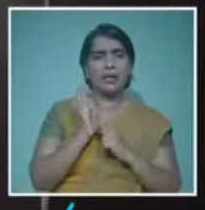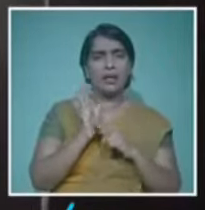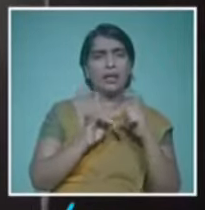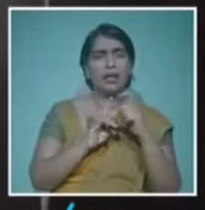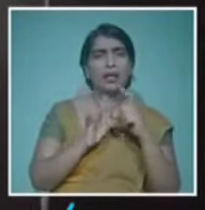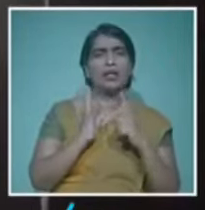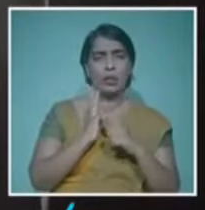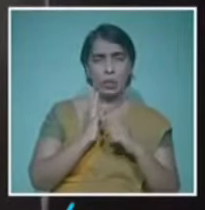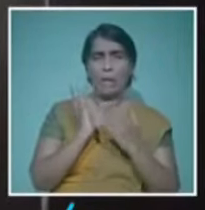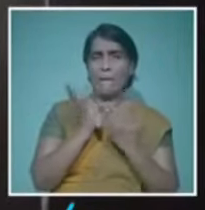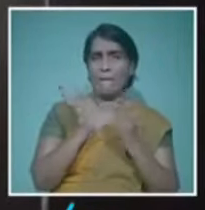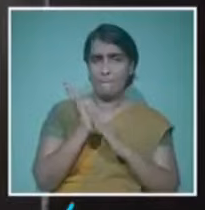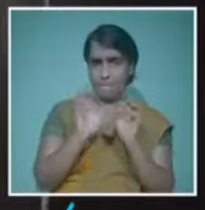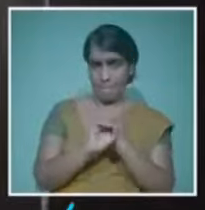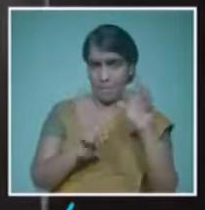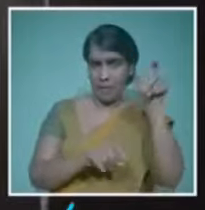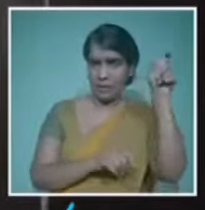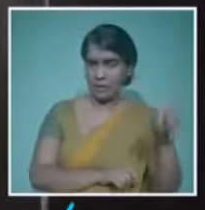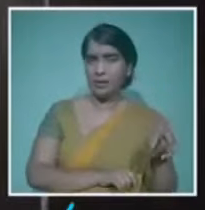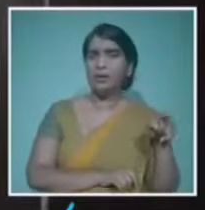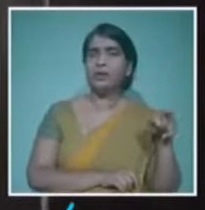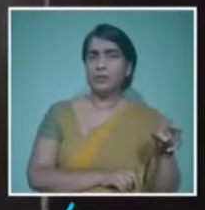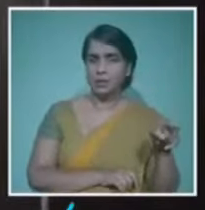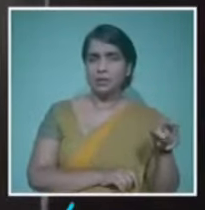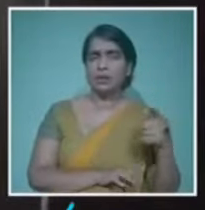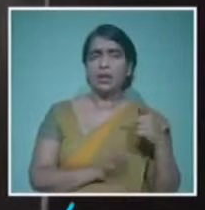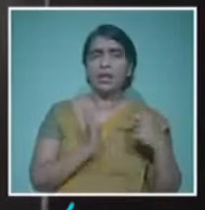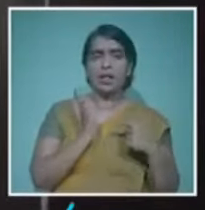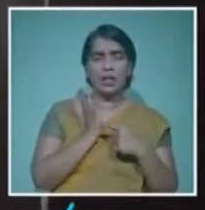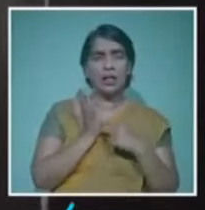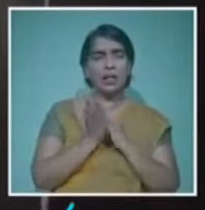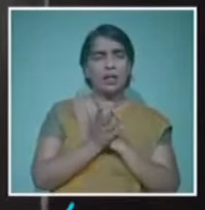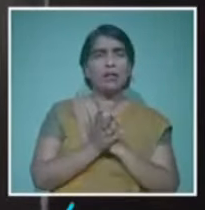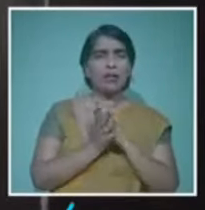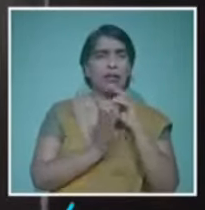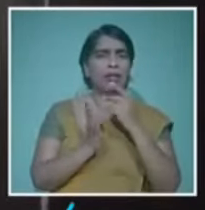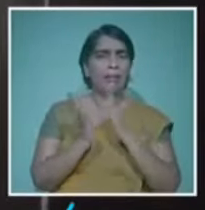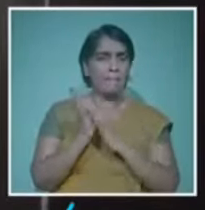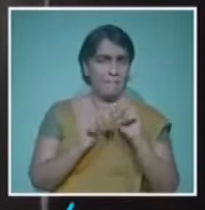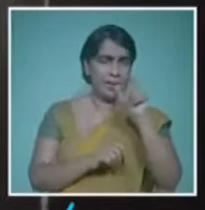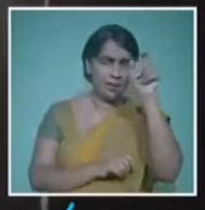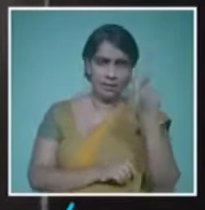සහෝදරයා මාධ්‍යවේදී, ඒ වගේම තරිඳු ජයවර්ධන මාධ්‍යවේදියා,